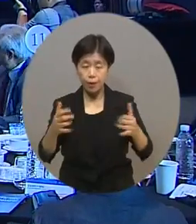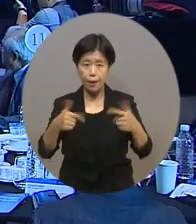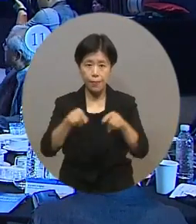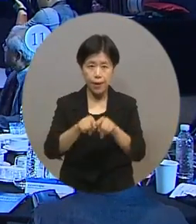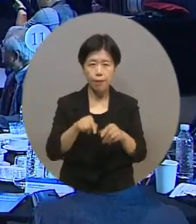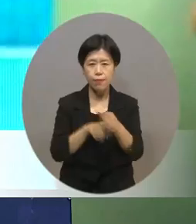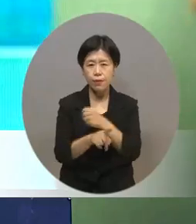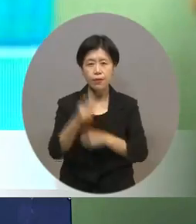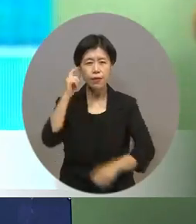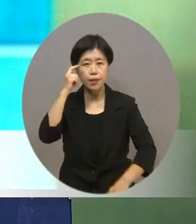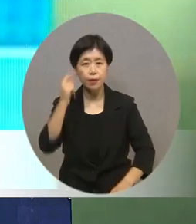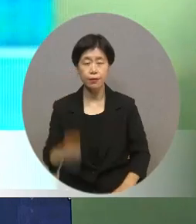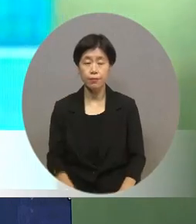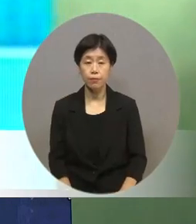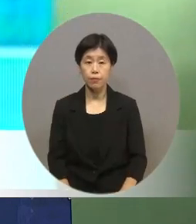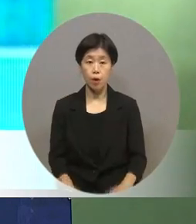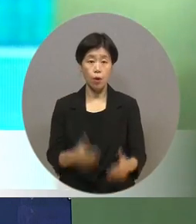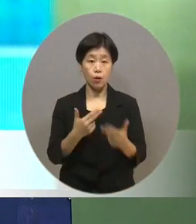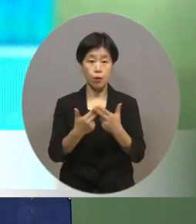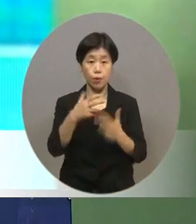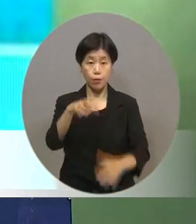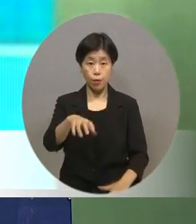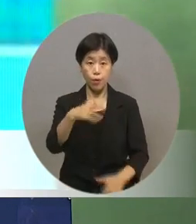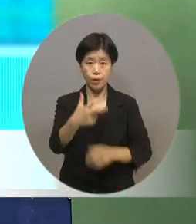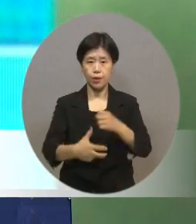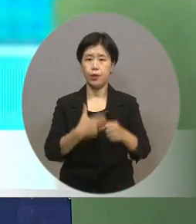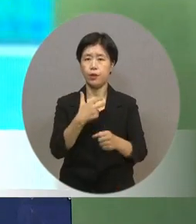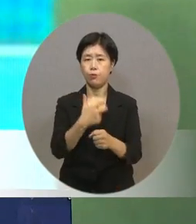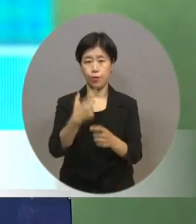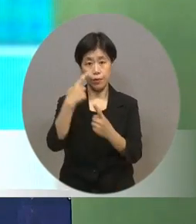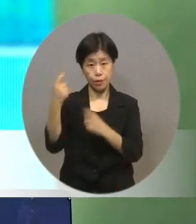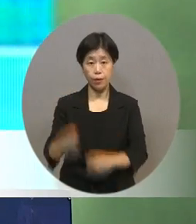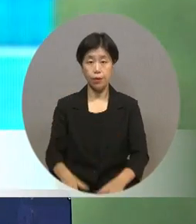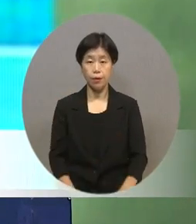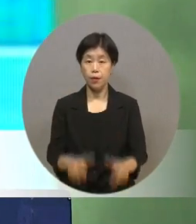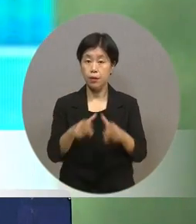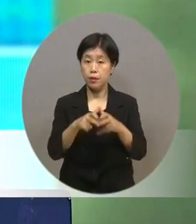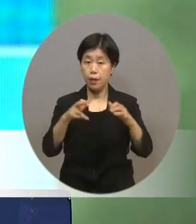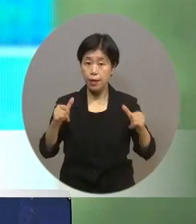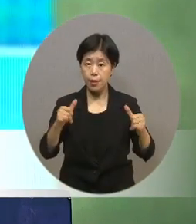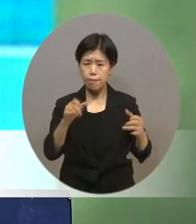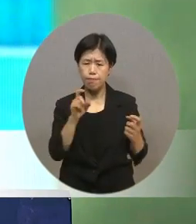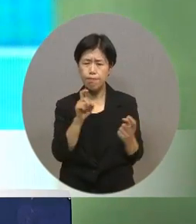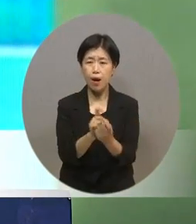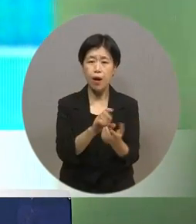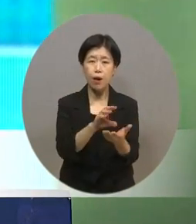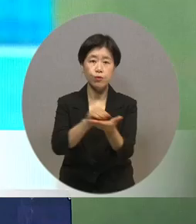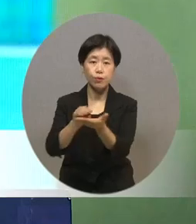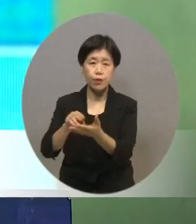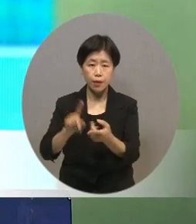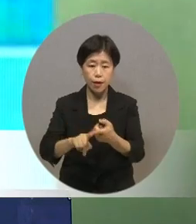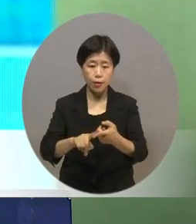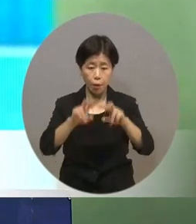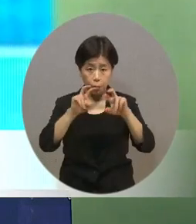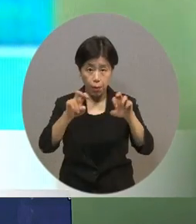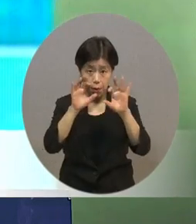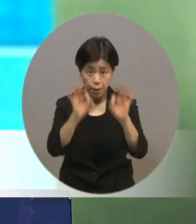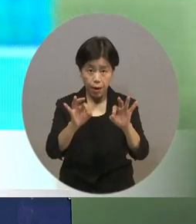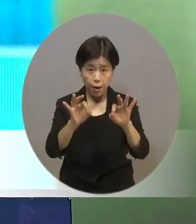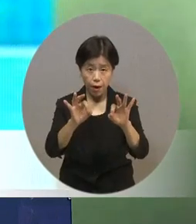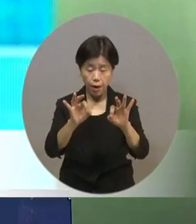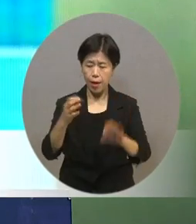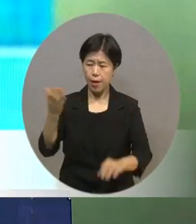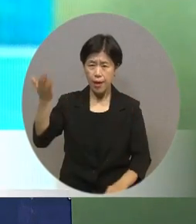되새겼습니다 협회는 70주년을 맞아서 장애인이 직면한 현실을 직시하며 초심으로